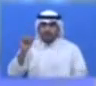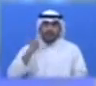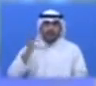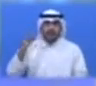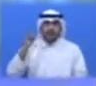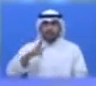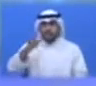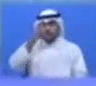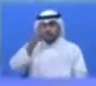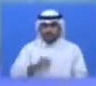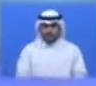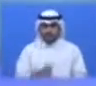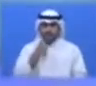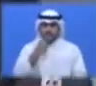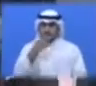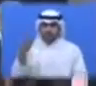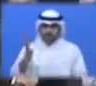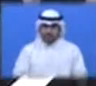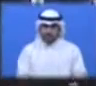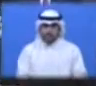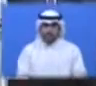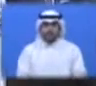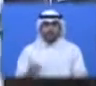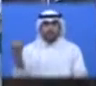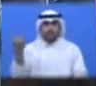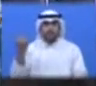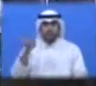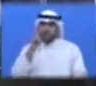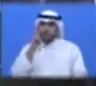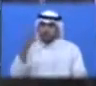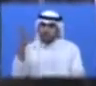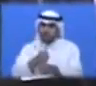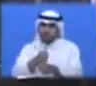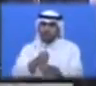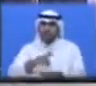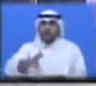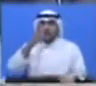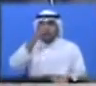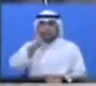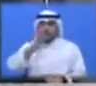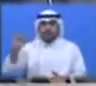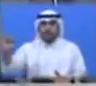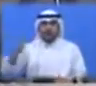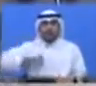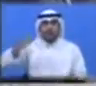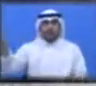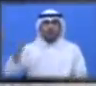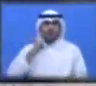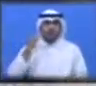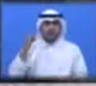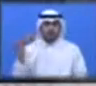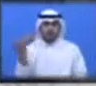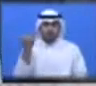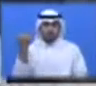العام 2014 لحفظ التراث الثقافي في الوطن العربي. ومن هذا